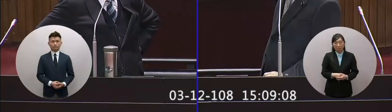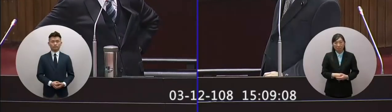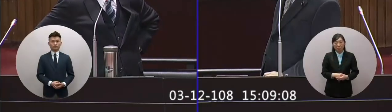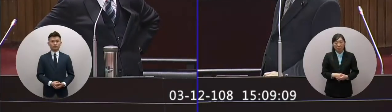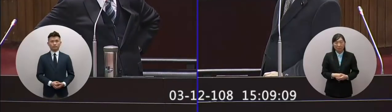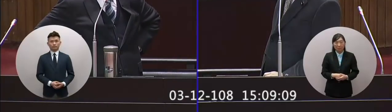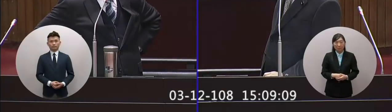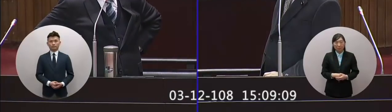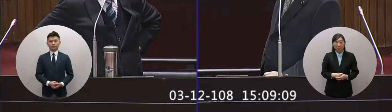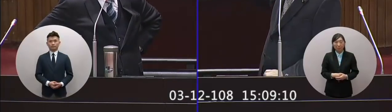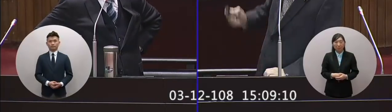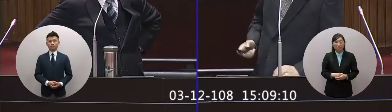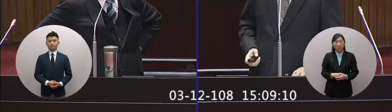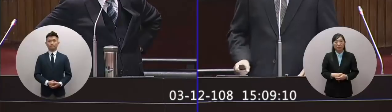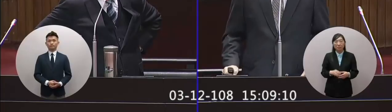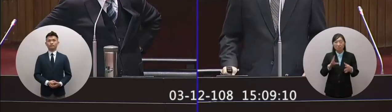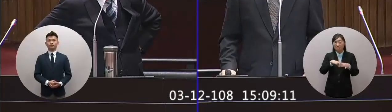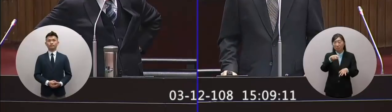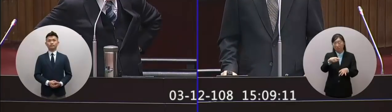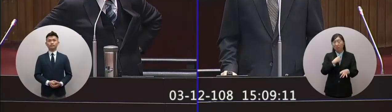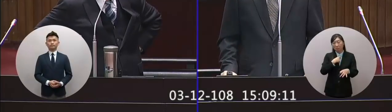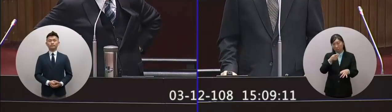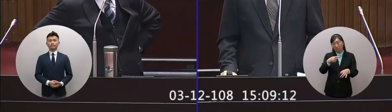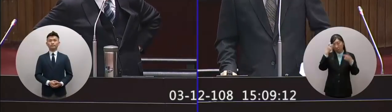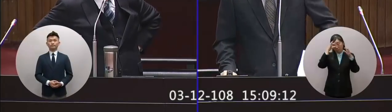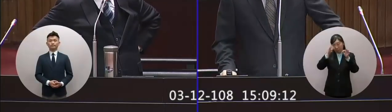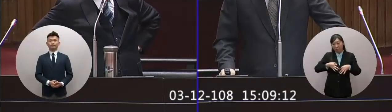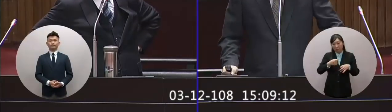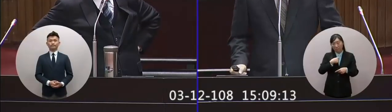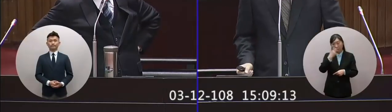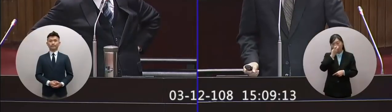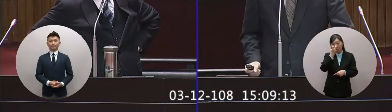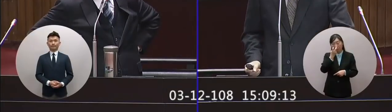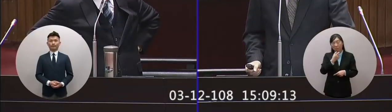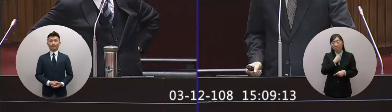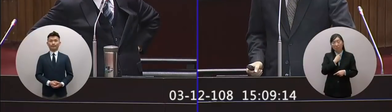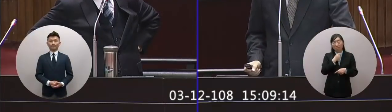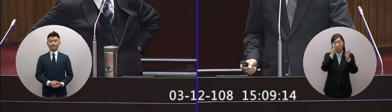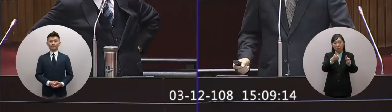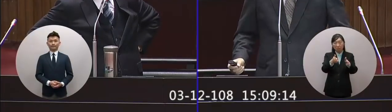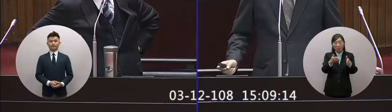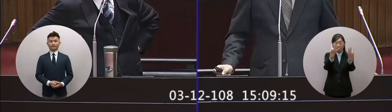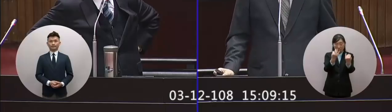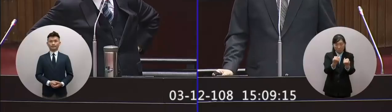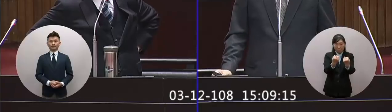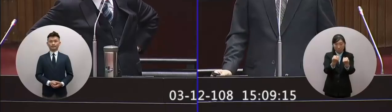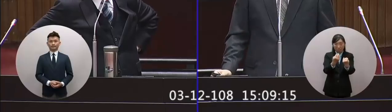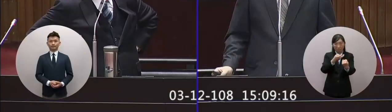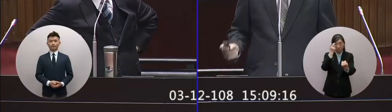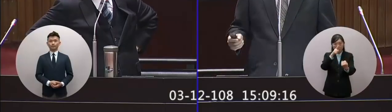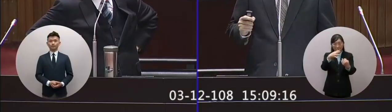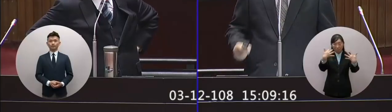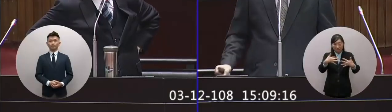么样高的一个比例？这就是我们要去检讨的。哦，我们看数据、看问题，然后来看到这个问